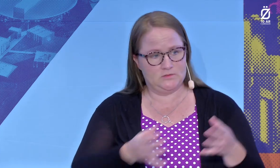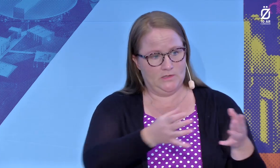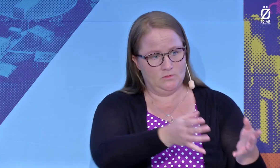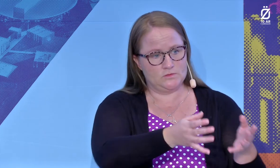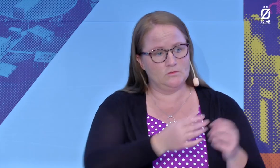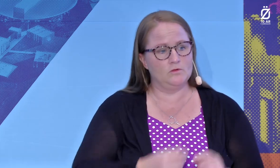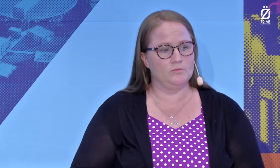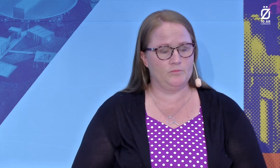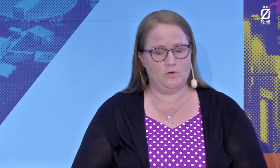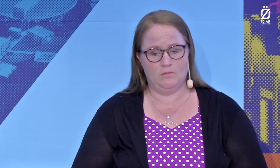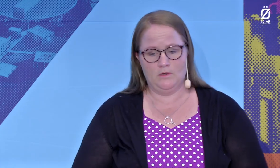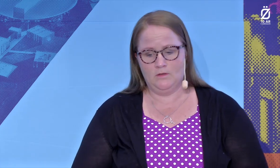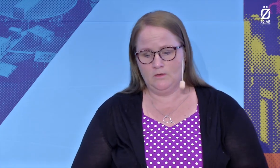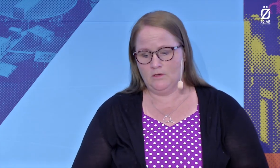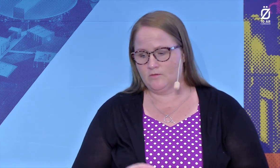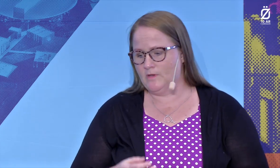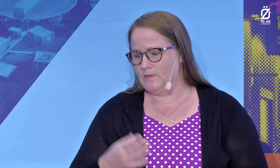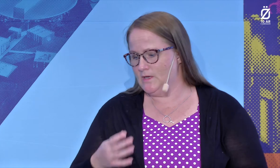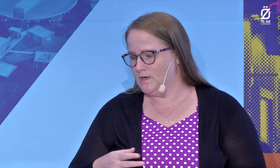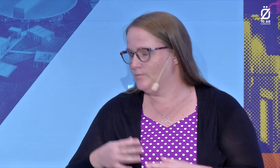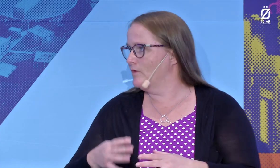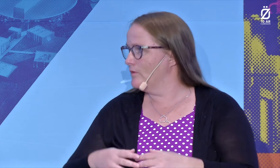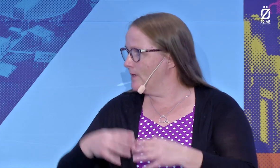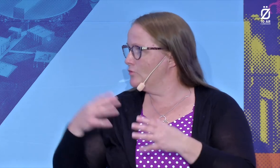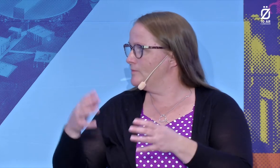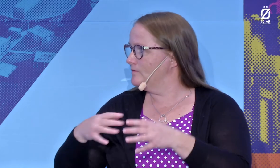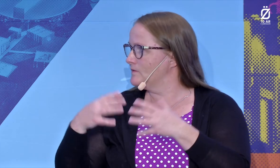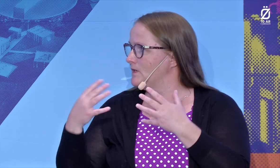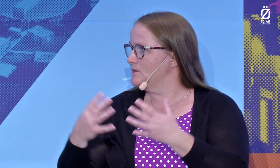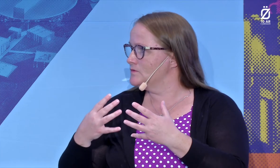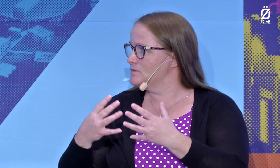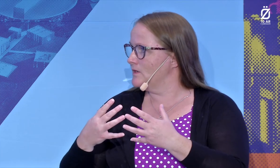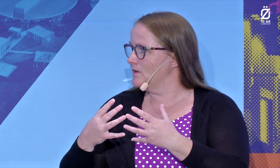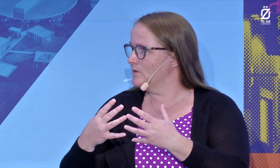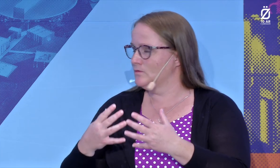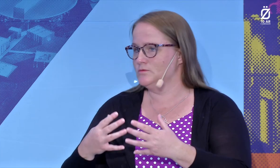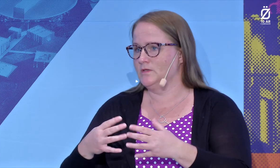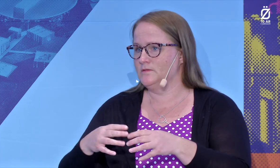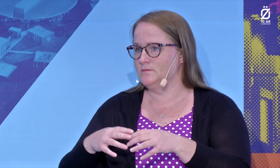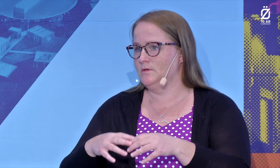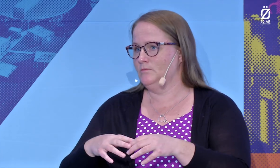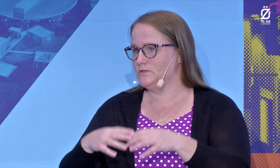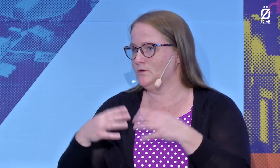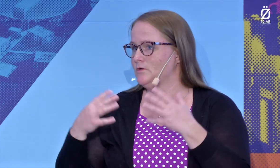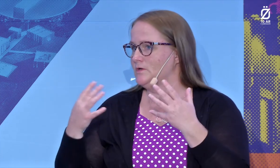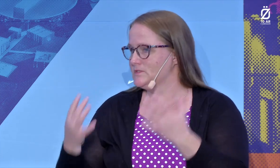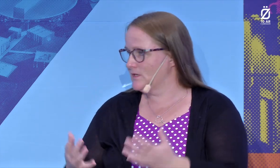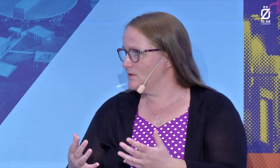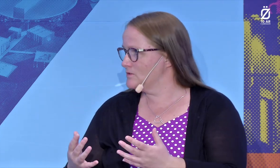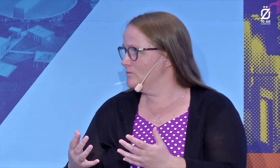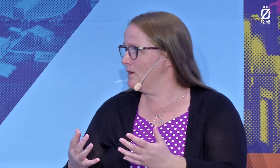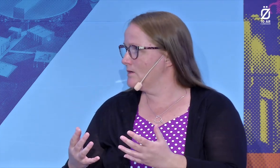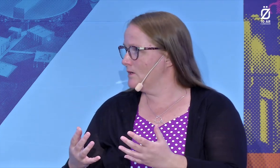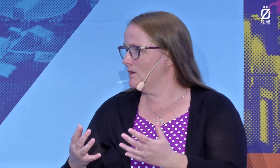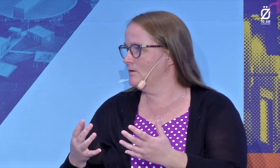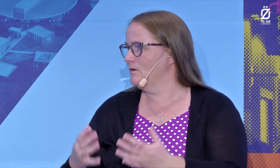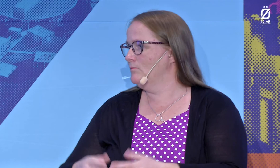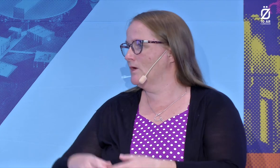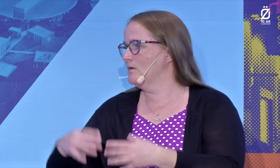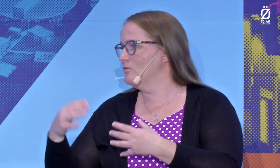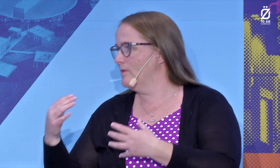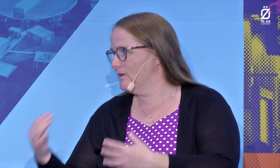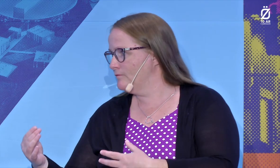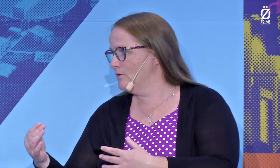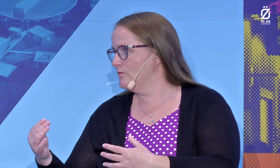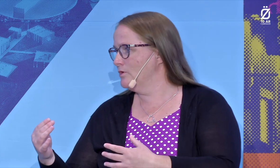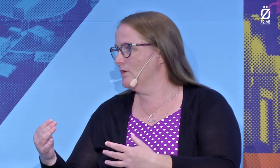givetvis det här som han också tar upp om att man med hjälp av de här uppgifterna i systemet också kan, man skulle kunna skräddarsy behandlingen.